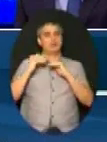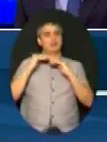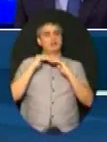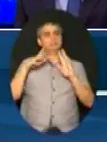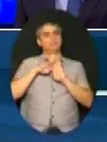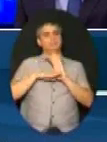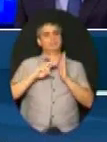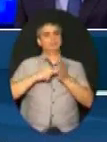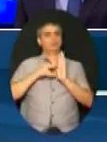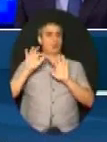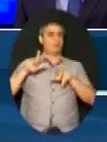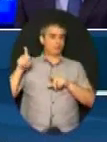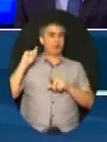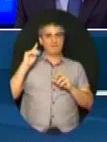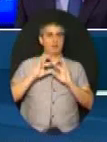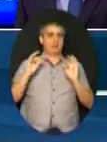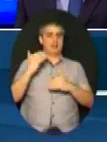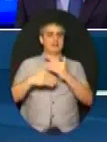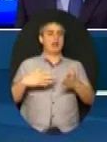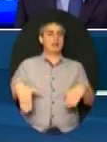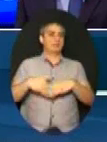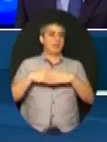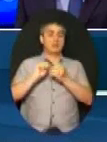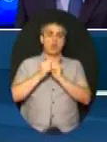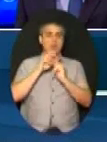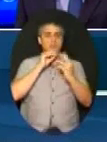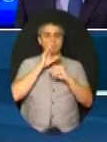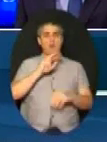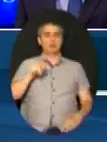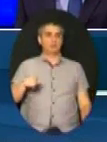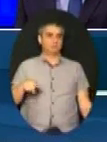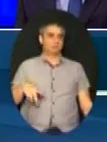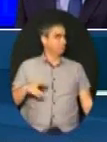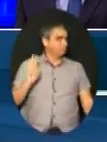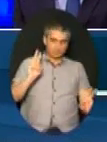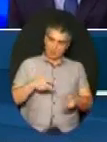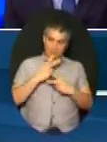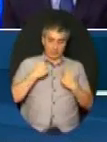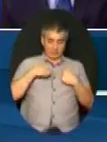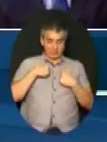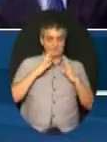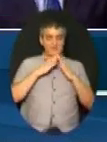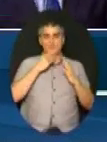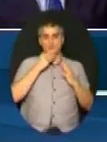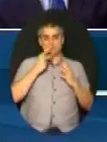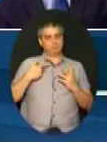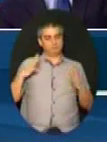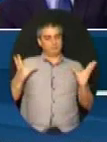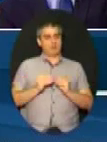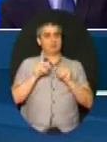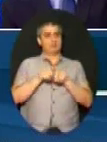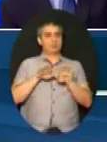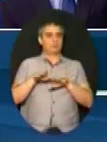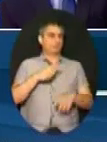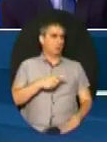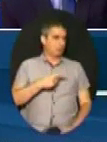היסוד, וכמובן התנעת תהליך מדיני, או לפחות דיבורים על הנושא הזה. לא יכול היה להיות שאנחנו והבית היהודי נשב ביחד באותה ממשלה. חבר הכנסת